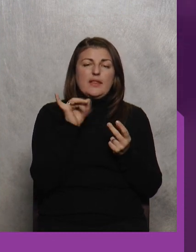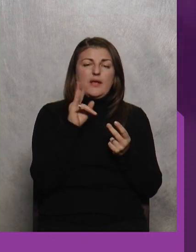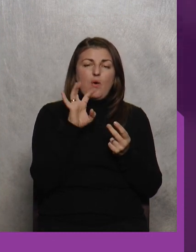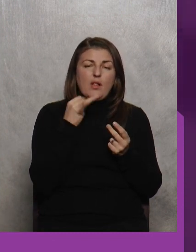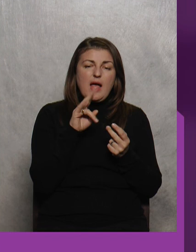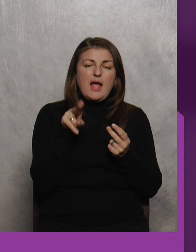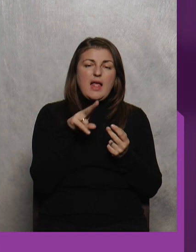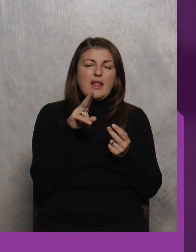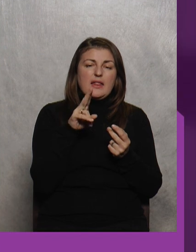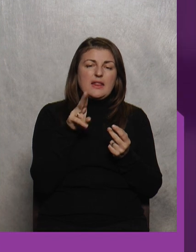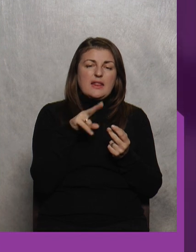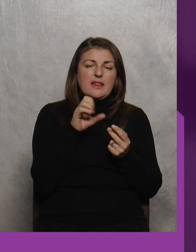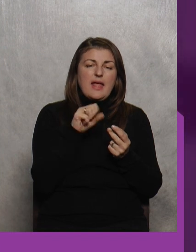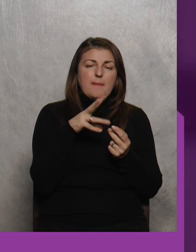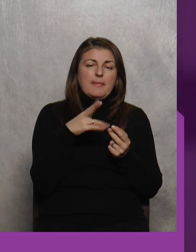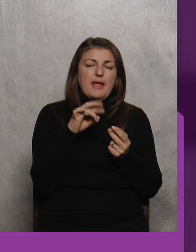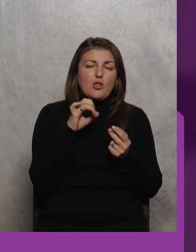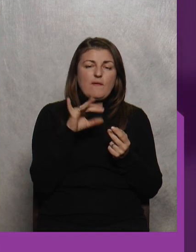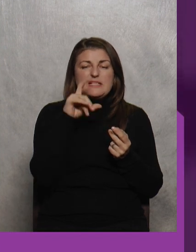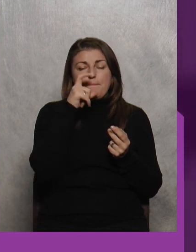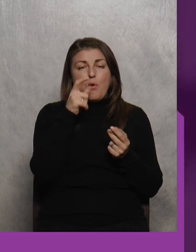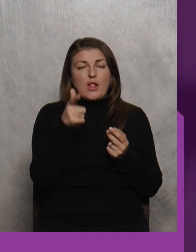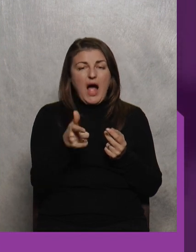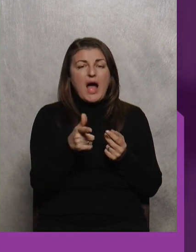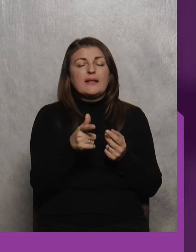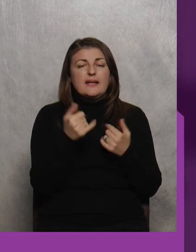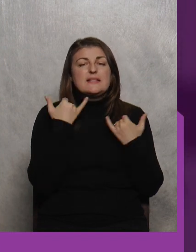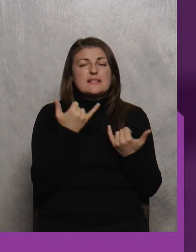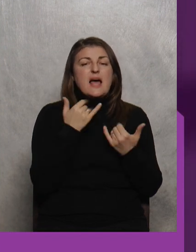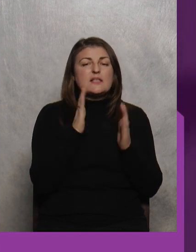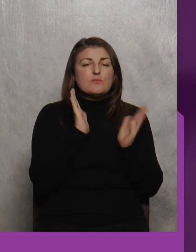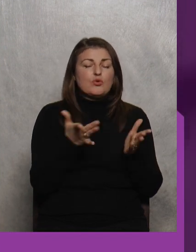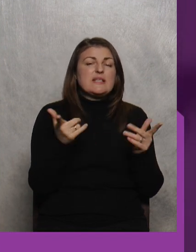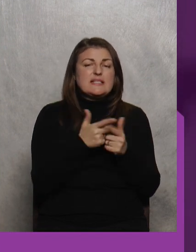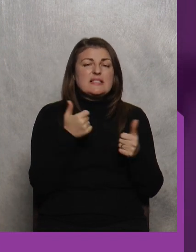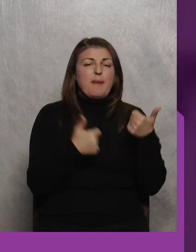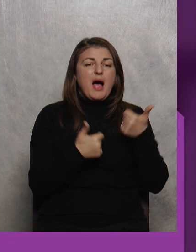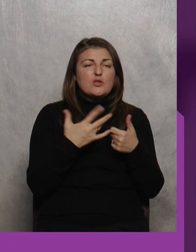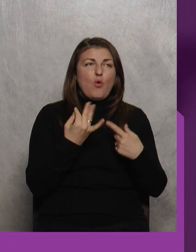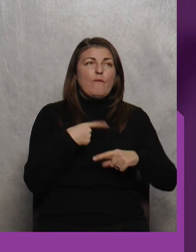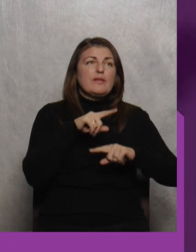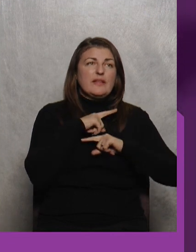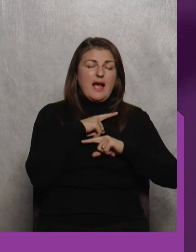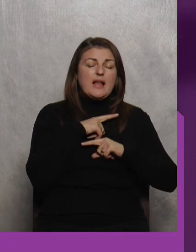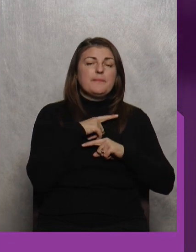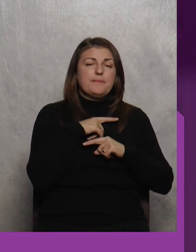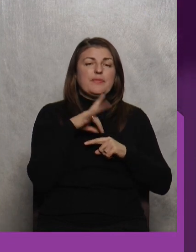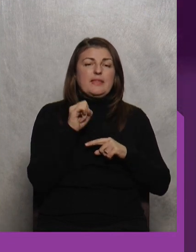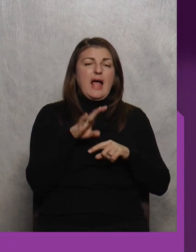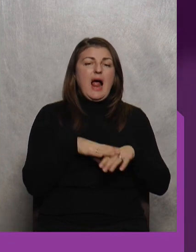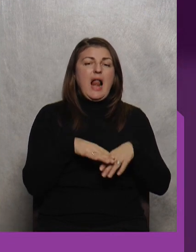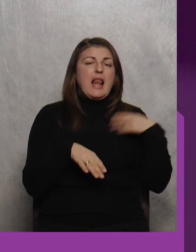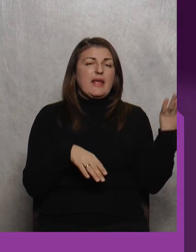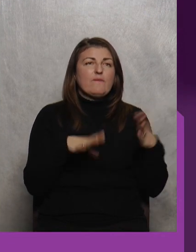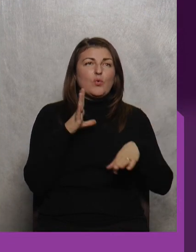Ніколай Дам'янов з Болгарії зараз будуть змагатися у фіналі на ліву